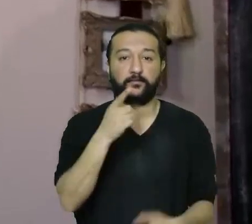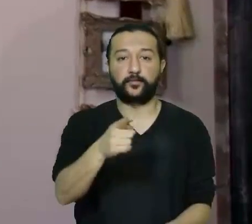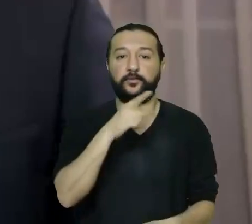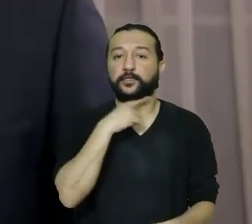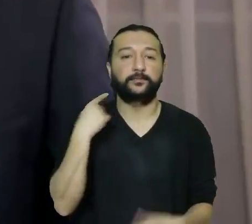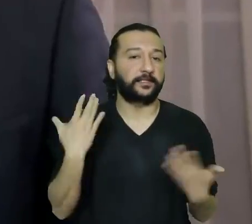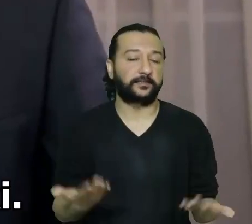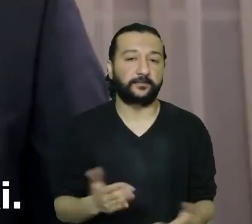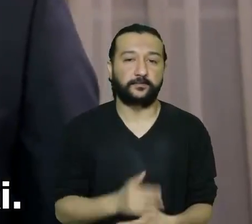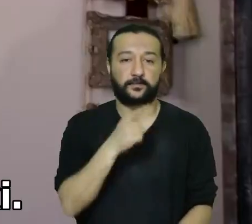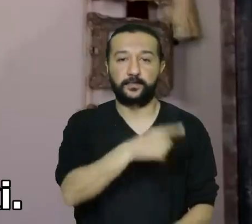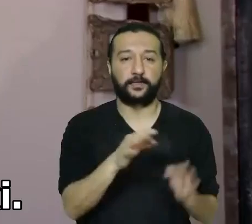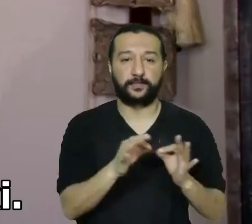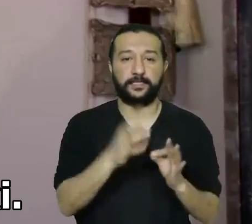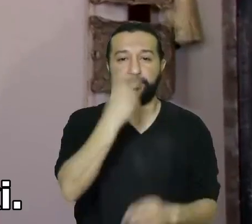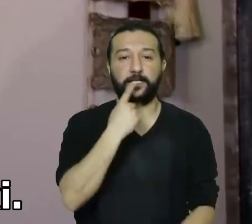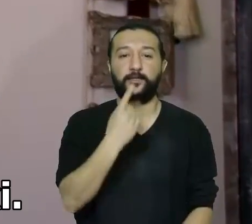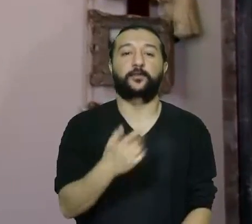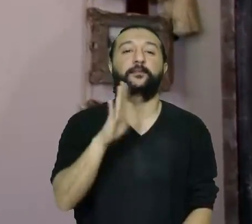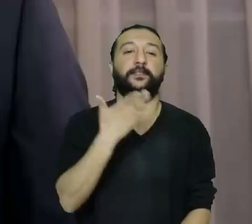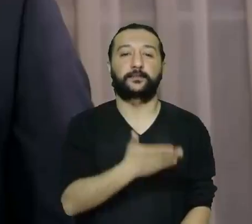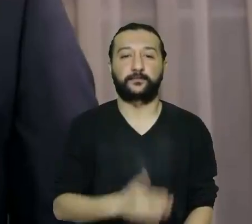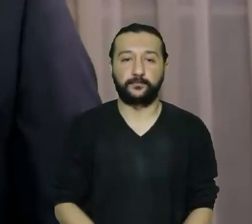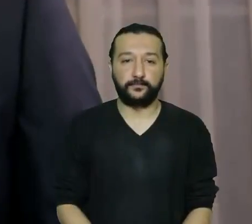mümkün değil. Biricik şarkı söyleyemez ki.